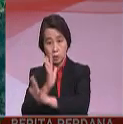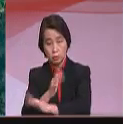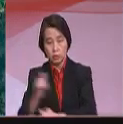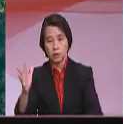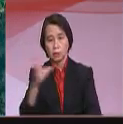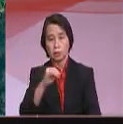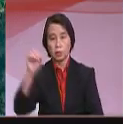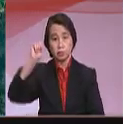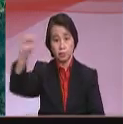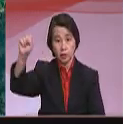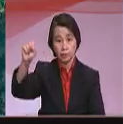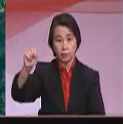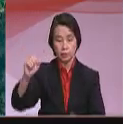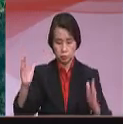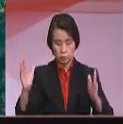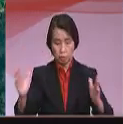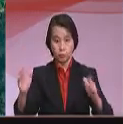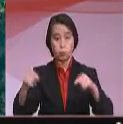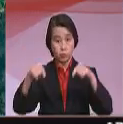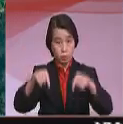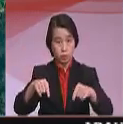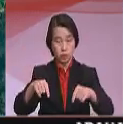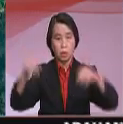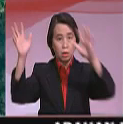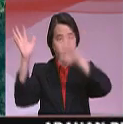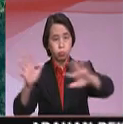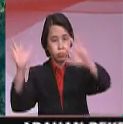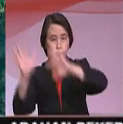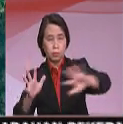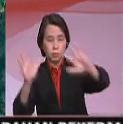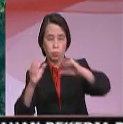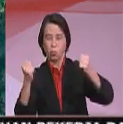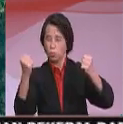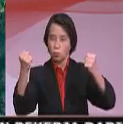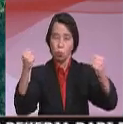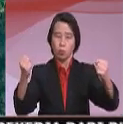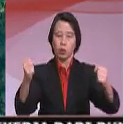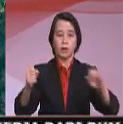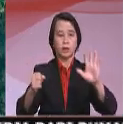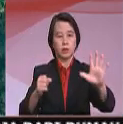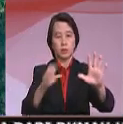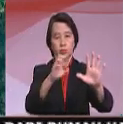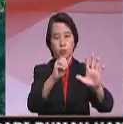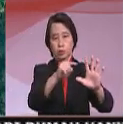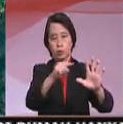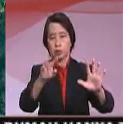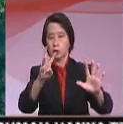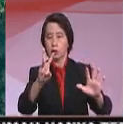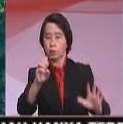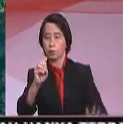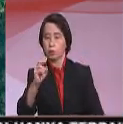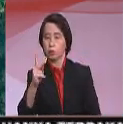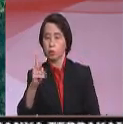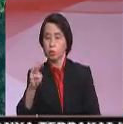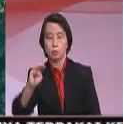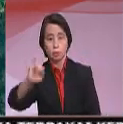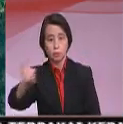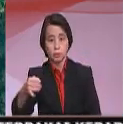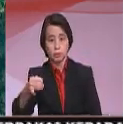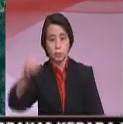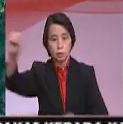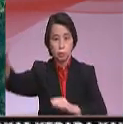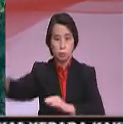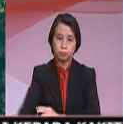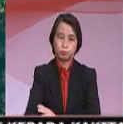di negeri Sabah, yang mana dalam tempoh ini angin bertiup dengan agak kencang sekitar 50 hingga ke 60 km sejam dan ketinggian